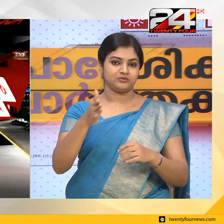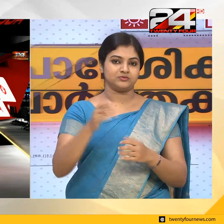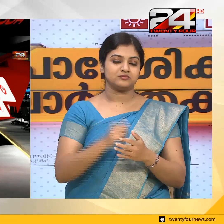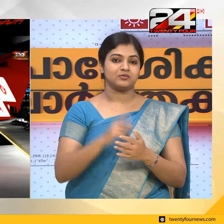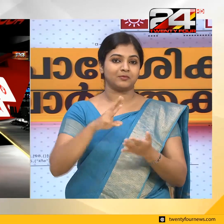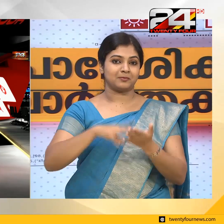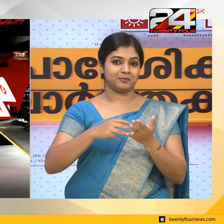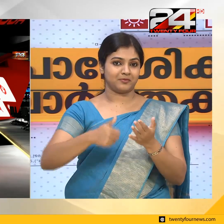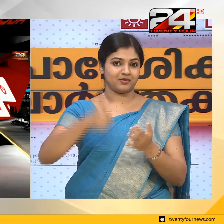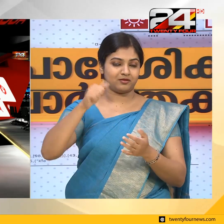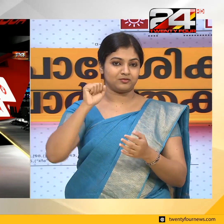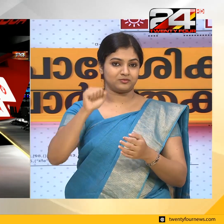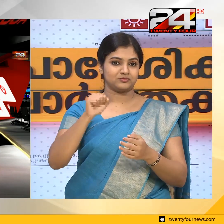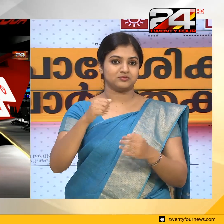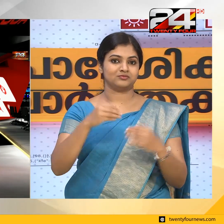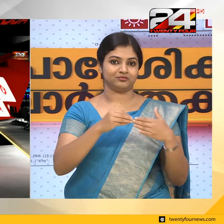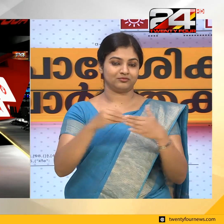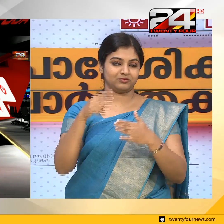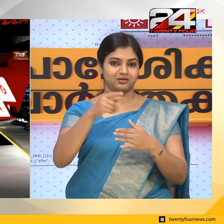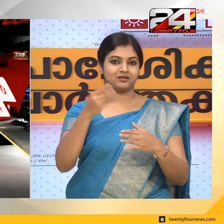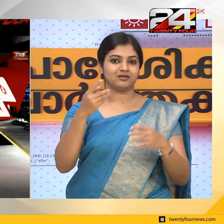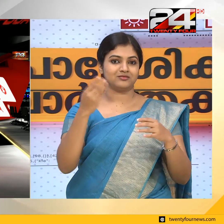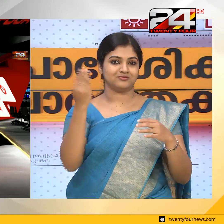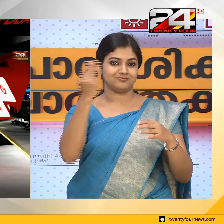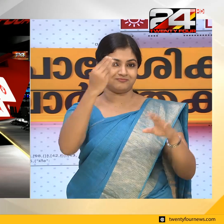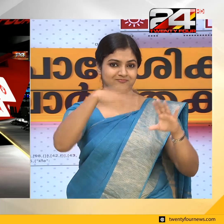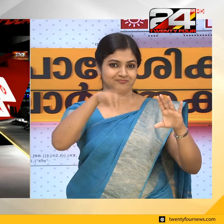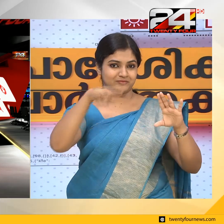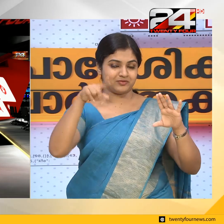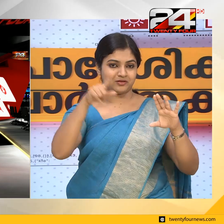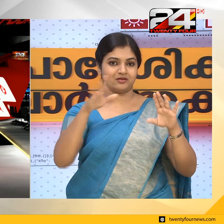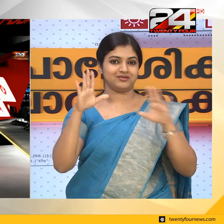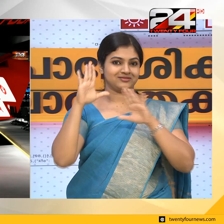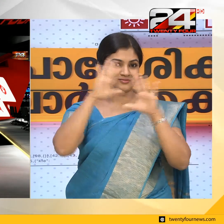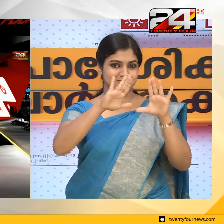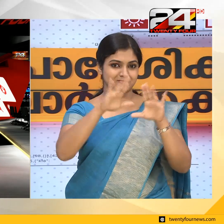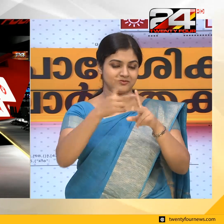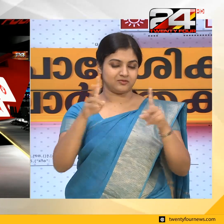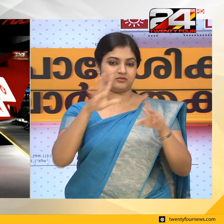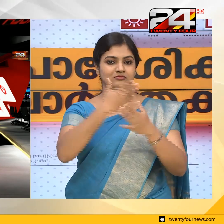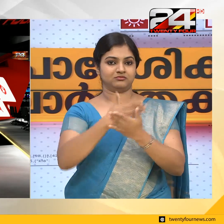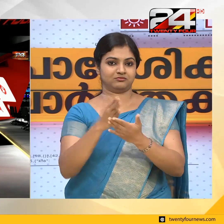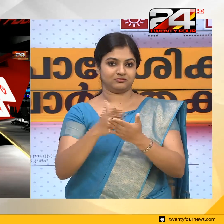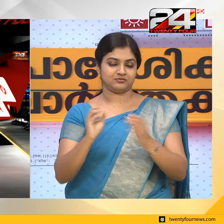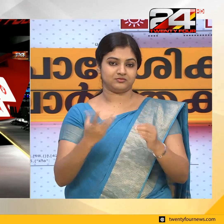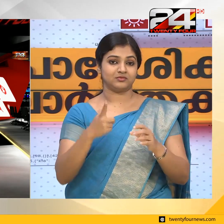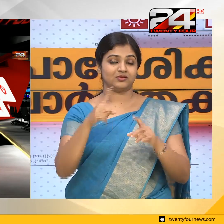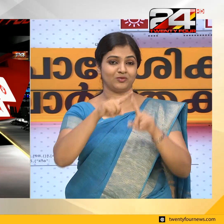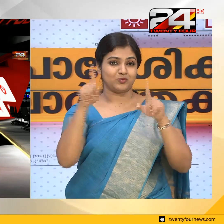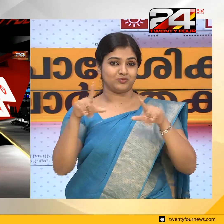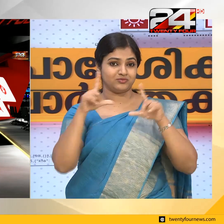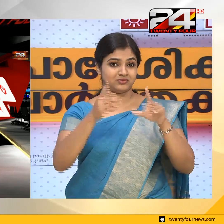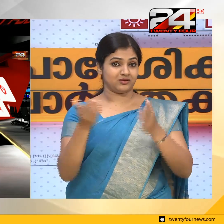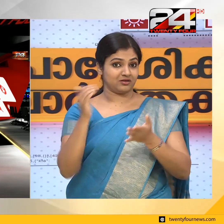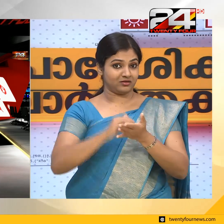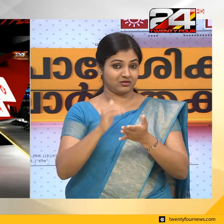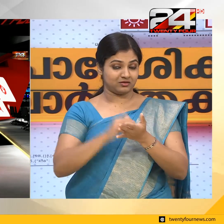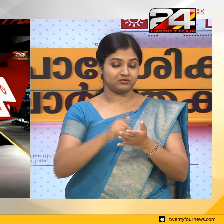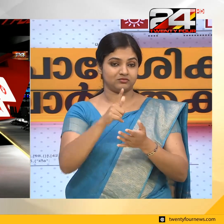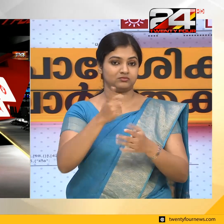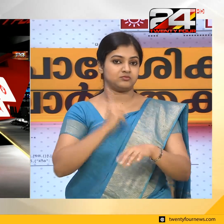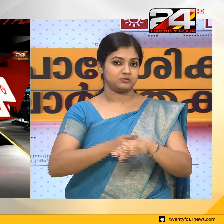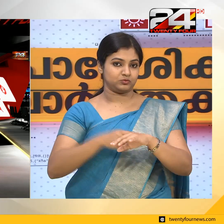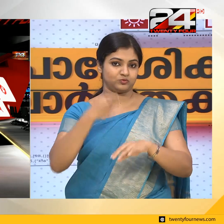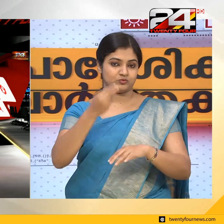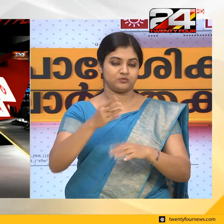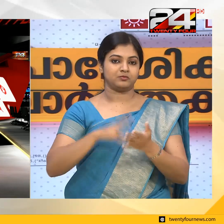ശ്രീകുമാറിന്റെ നേതൃത്വത്തിലാണ് നിരത്തുകളിലെ ചുമർചിത്രങ്ങൾക്ക് മേൽ പതിപ്പിച്ച പോസ്റ്ററുകൾ നീക്കം ചെയ്തത്. പോസ്റ്ററുകൾ പതിക്കുന്നത് ആവർത്തിച്ചാൽ കർശന നടപടിയെന്നും മേയർ മുന്നറിയിപ്പ്